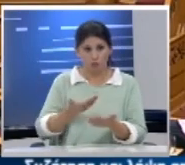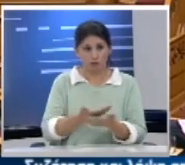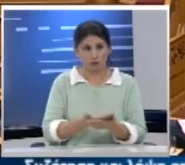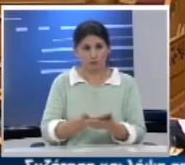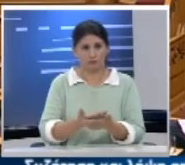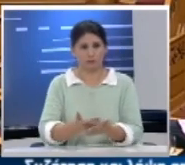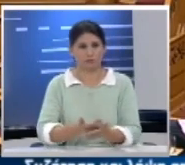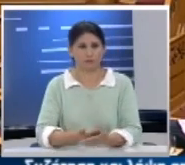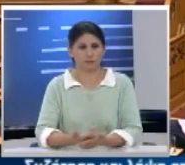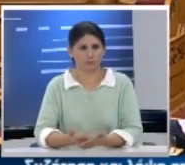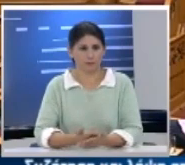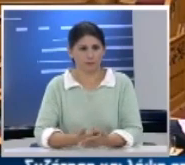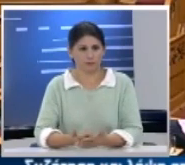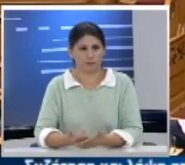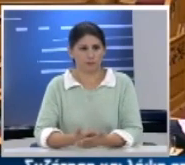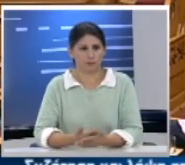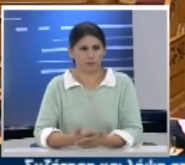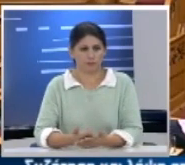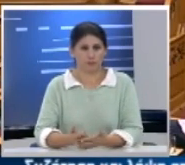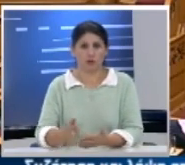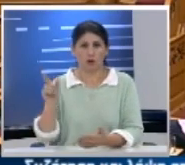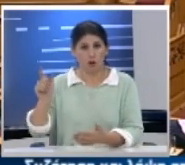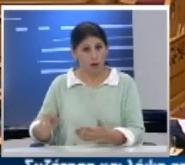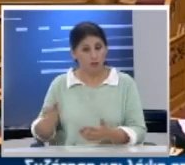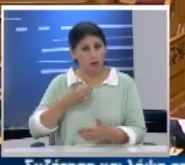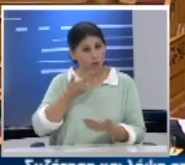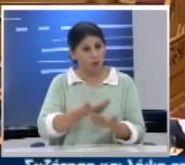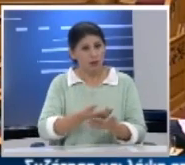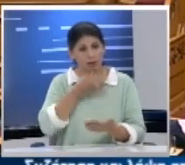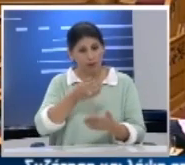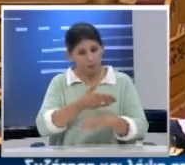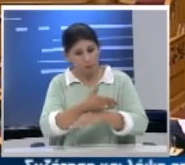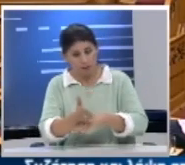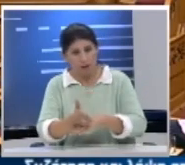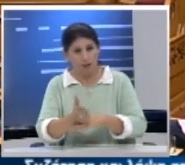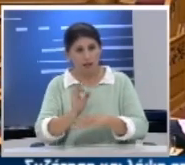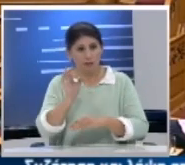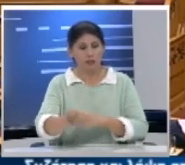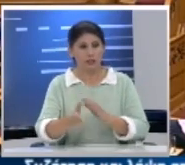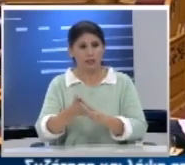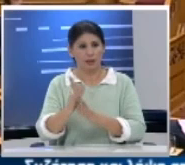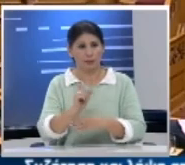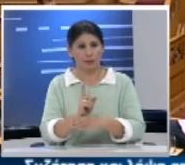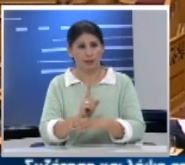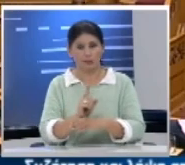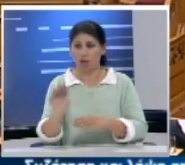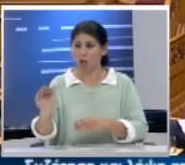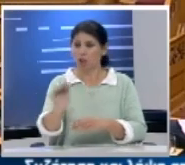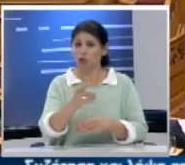Δεν σας κατάλαβα. Και βεβαίως σας κάνω παρατήρηση με βάση το χρόνο. 6 λεπτά ήταν ο χρόνος σας. Ο κύριος